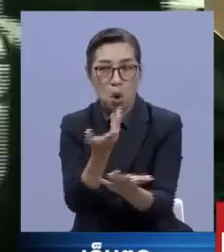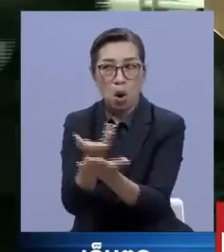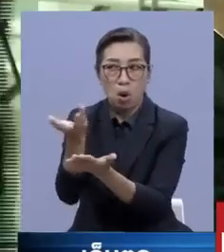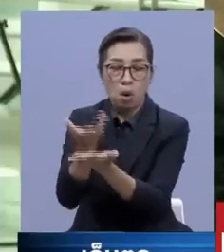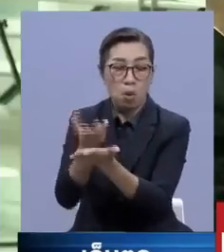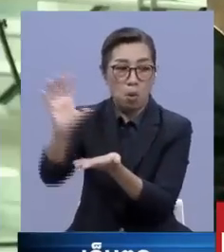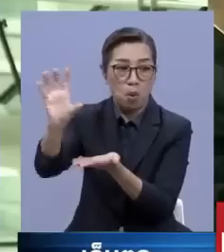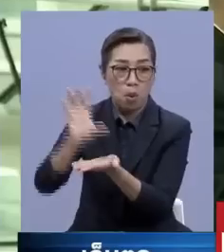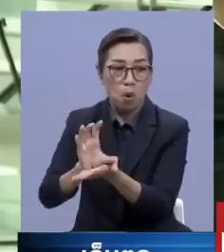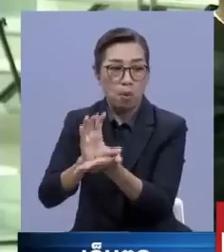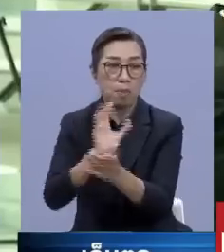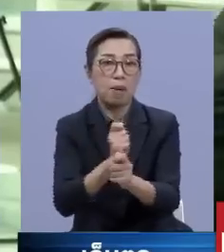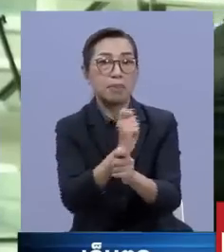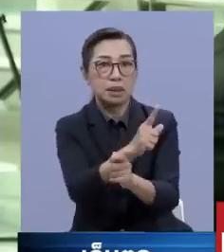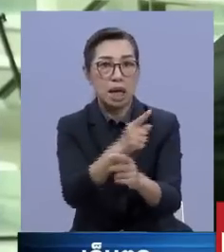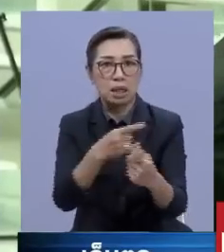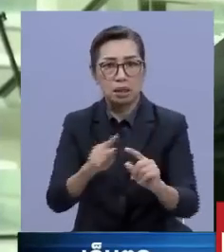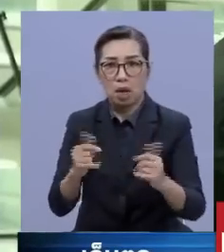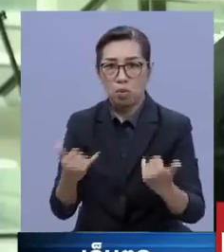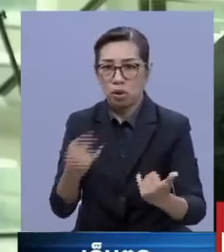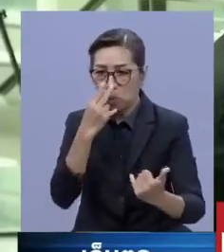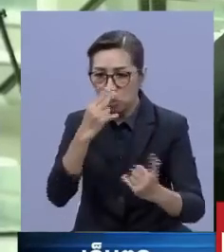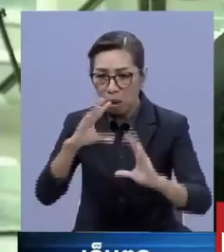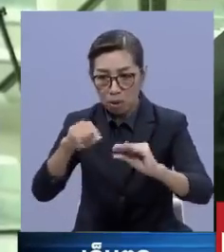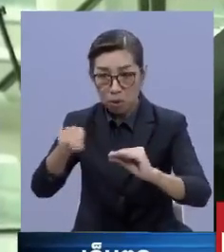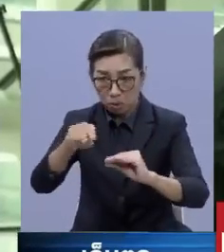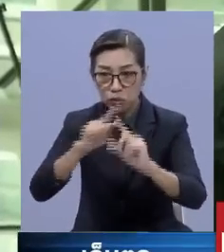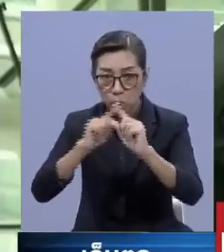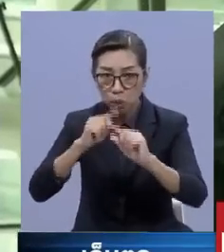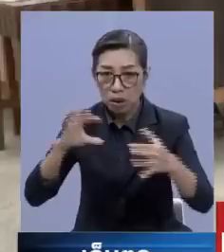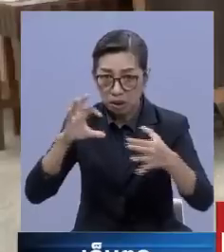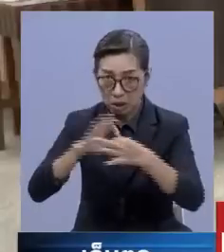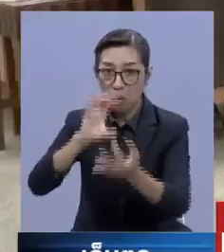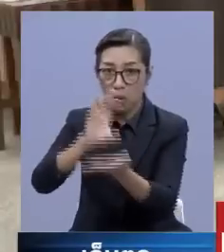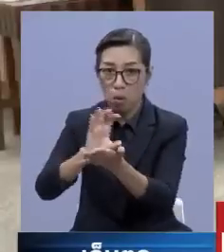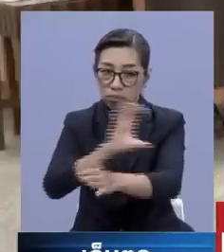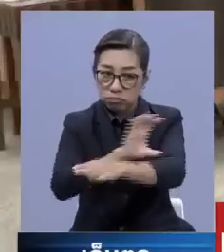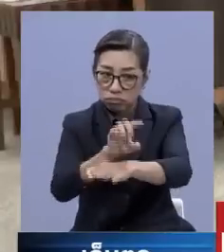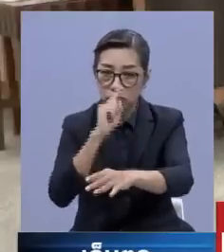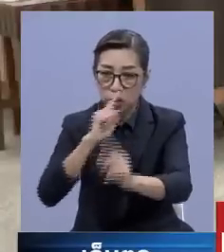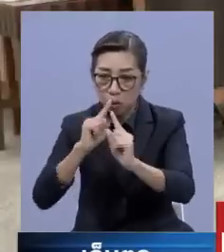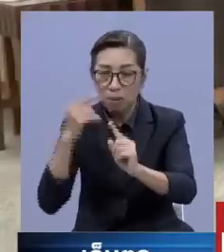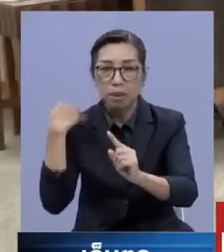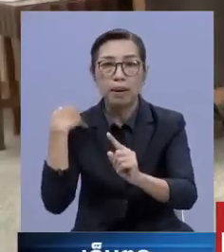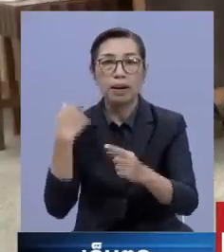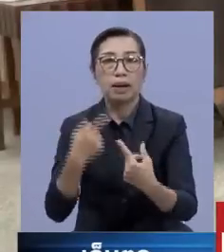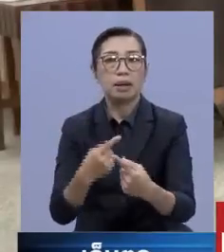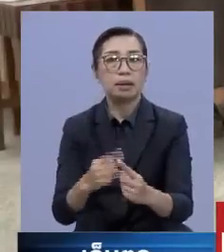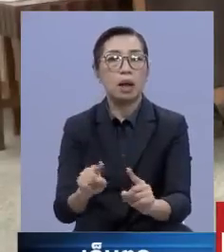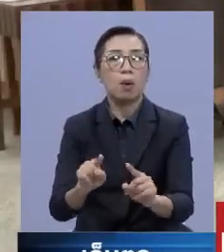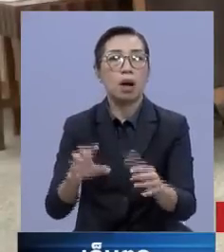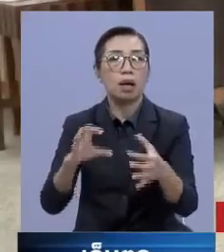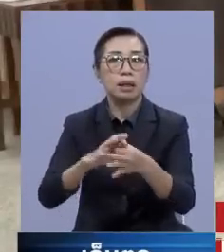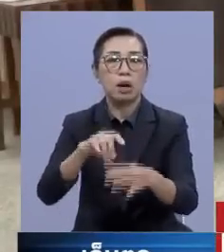าในที่ประชุมนะคะว่าจะมีการพูดถึงหรือไม่ซึ่งก็มีรายงานด้วยนะคะว่าในเรื่อง